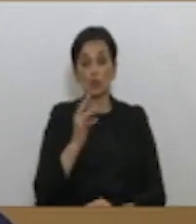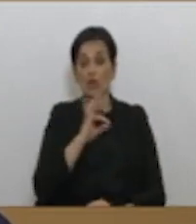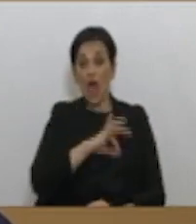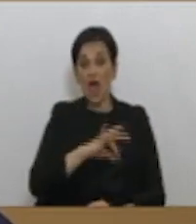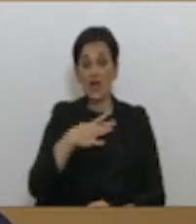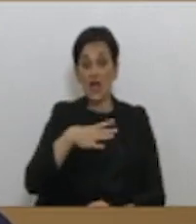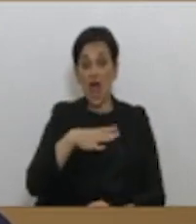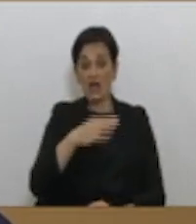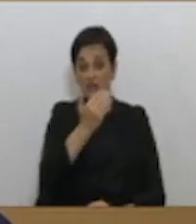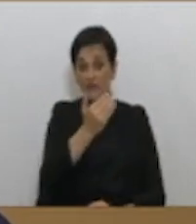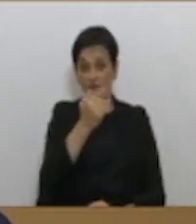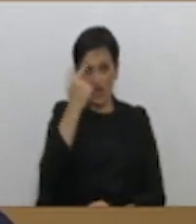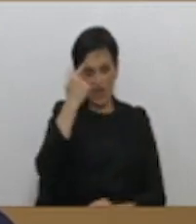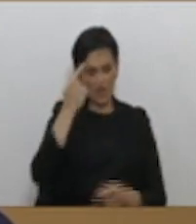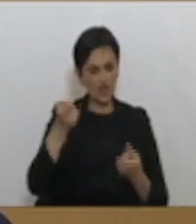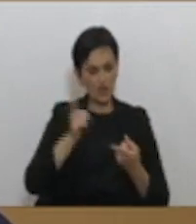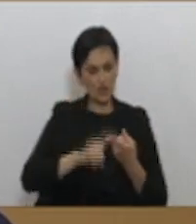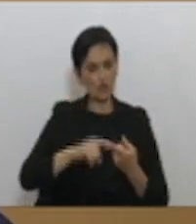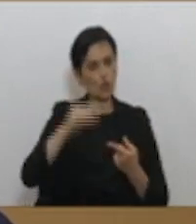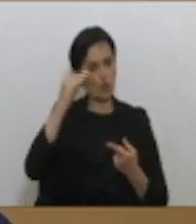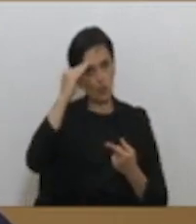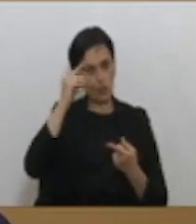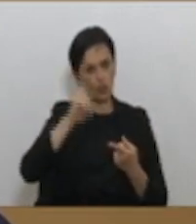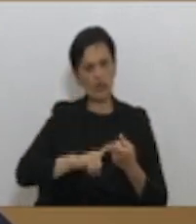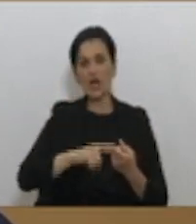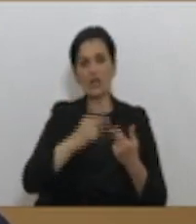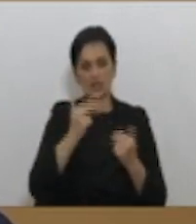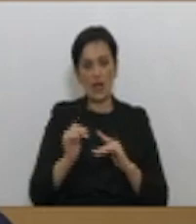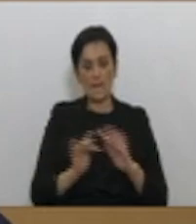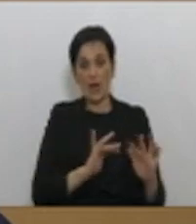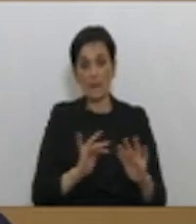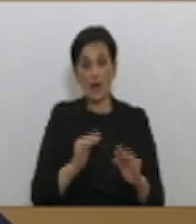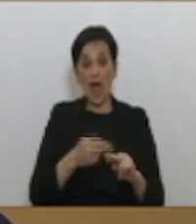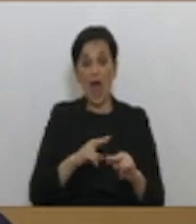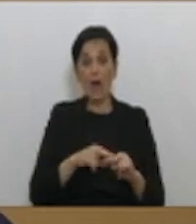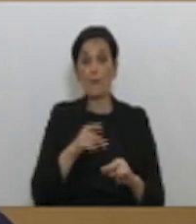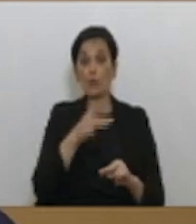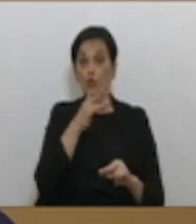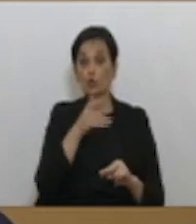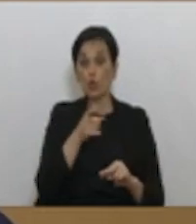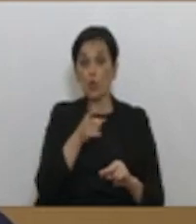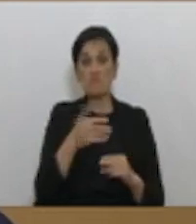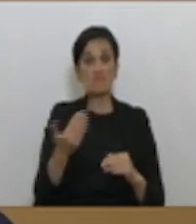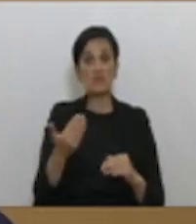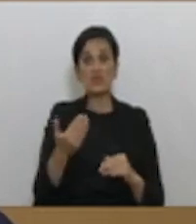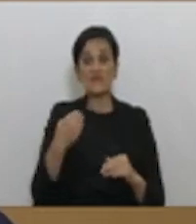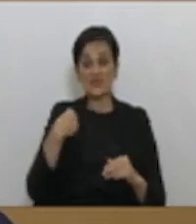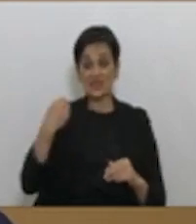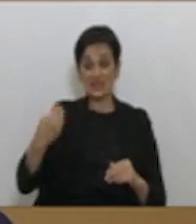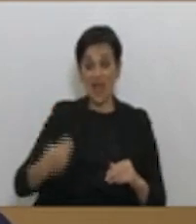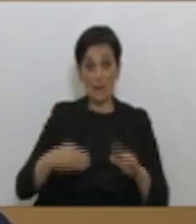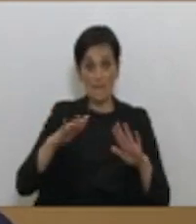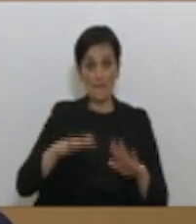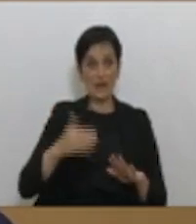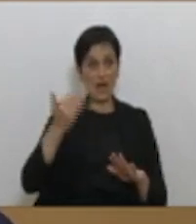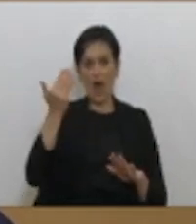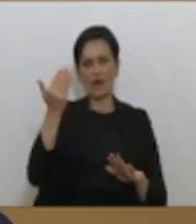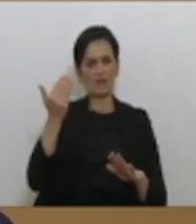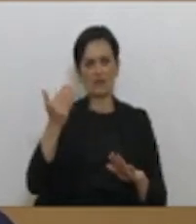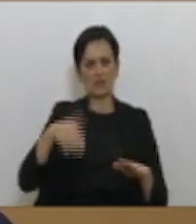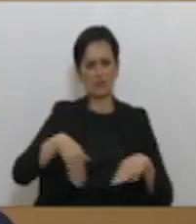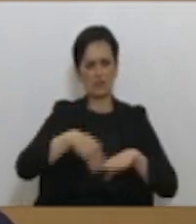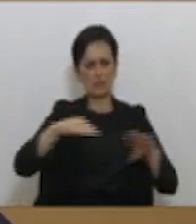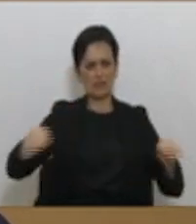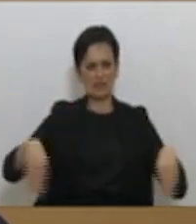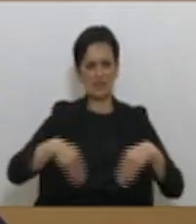კაცის ნიჭს, უნარს და მარიფაც. Ამ დროს ამ ხრივ იქ საფრანგეთში სული